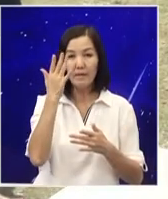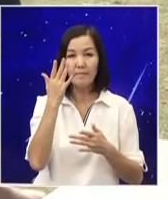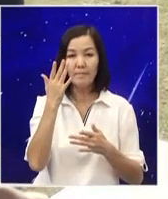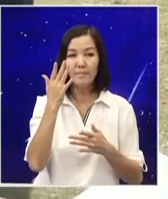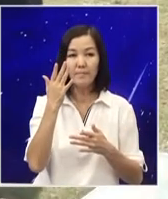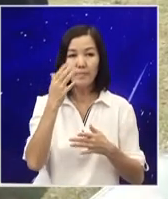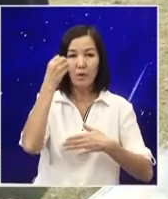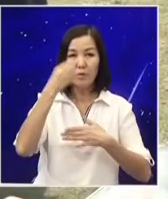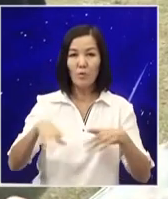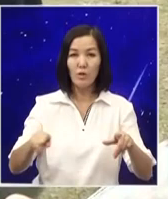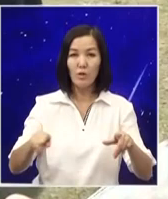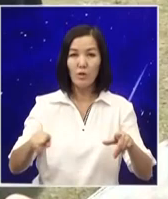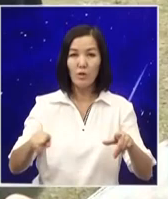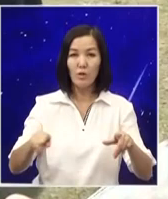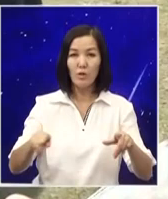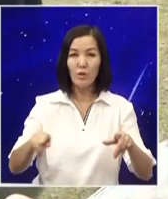Осы ұлттық